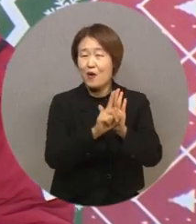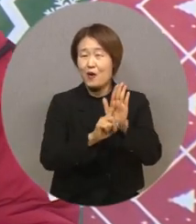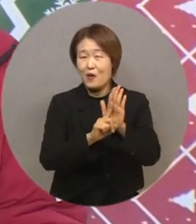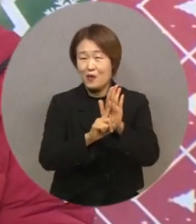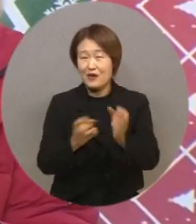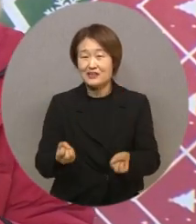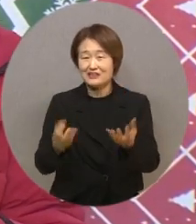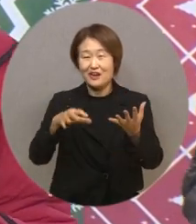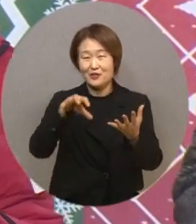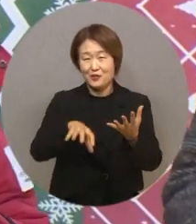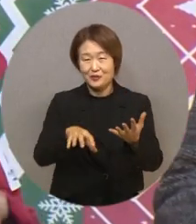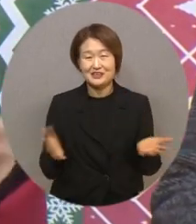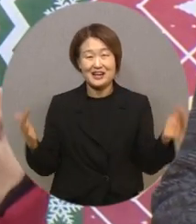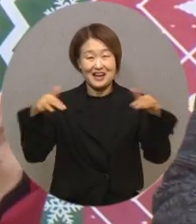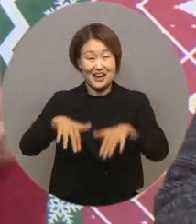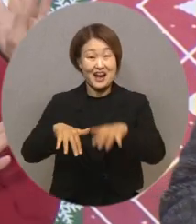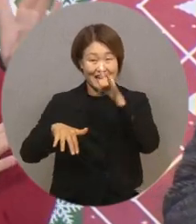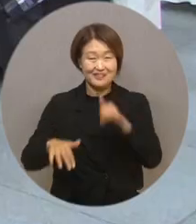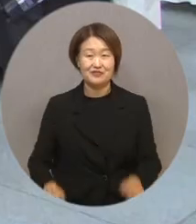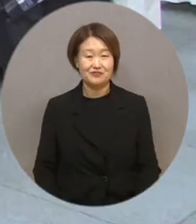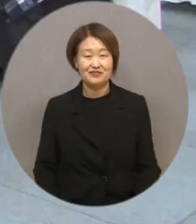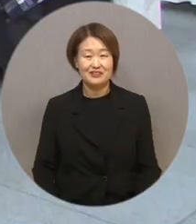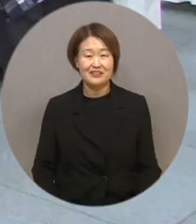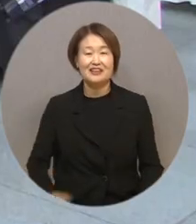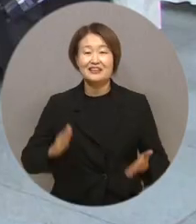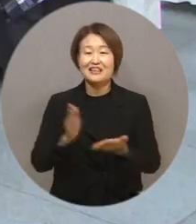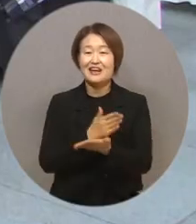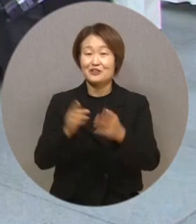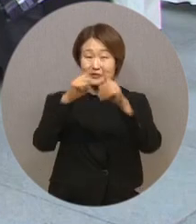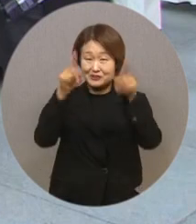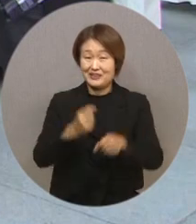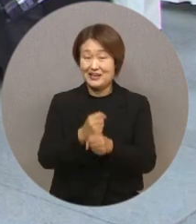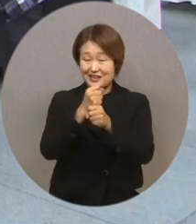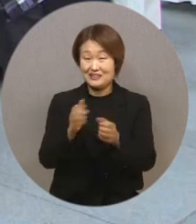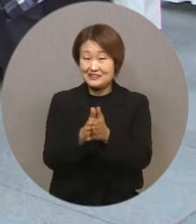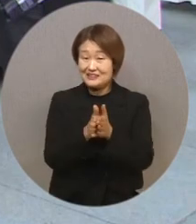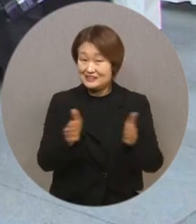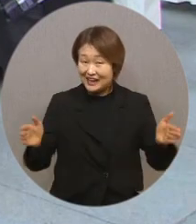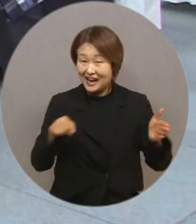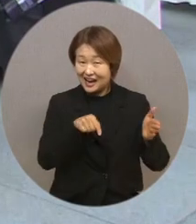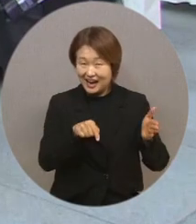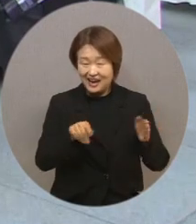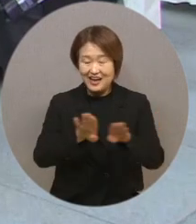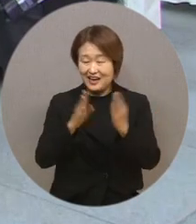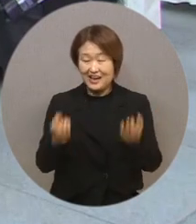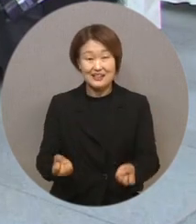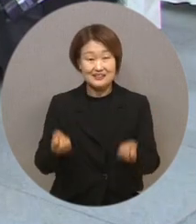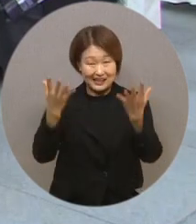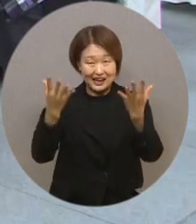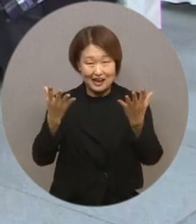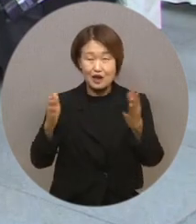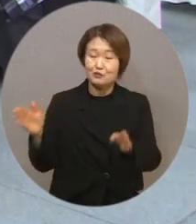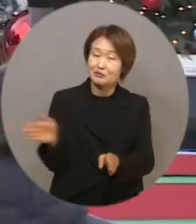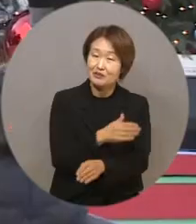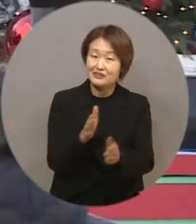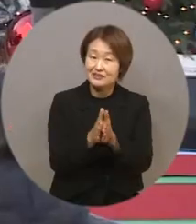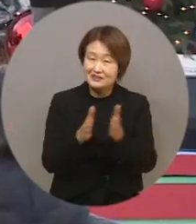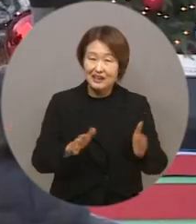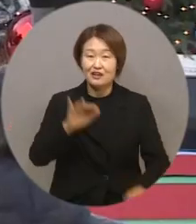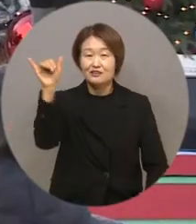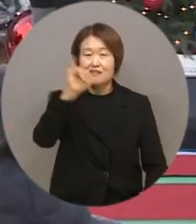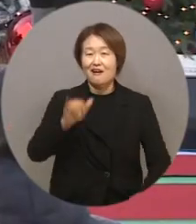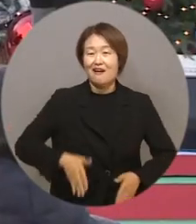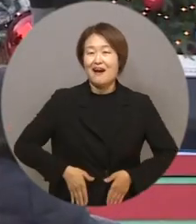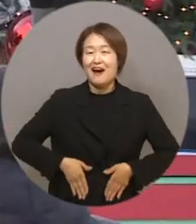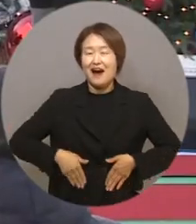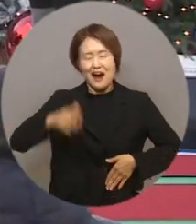모였습니다. 희망 2024 나눔 캠페인의 시작을 알렸던 사랑의 온도탑 제막식 행사를 기점으로 전국의 따뜻한